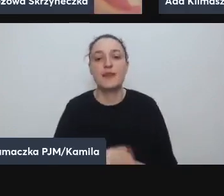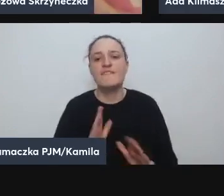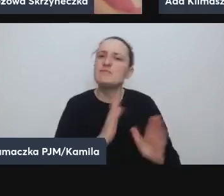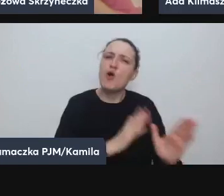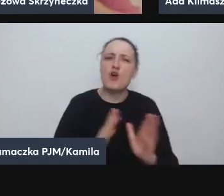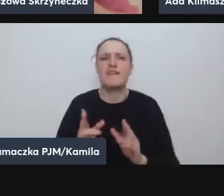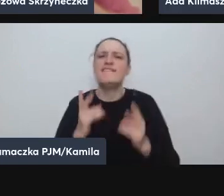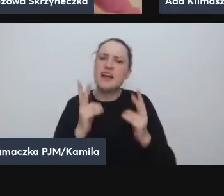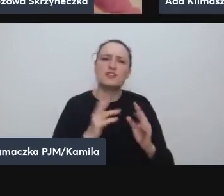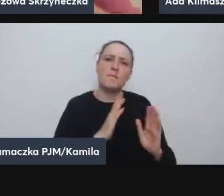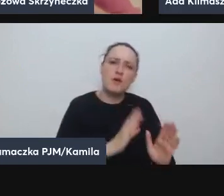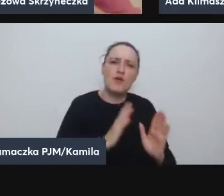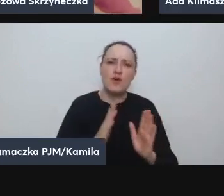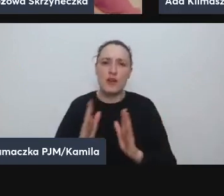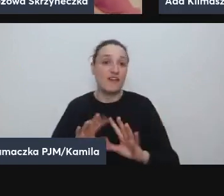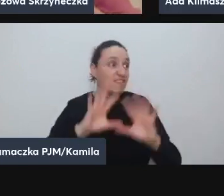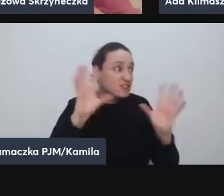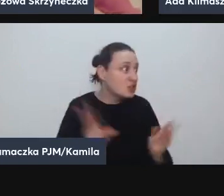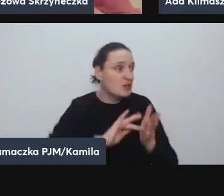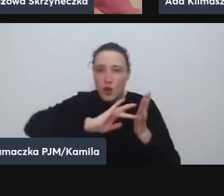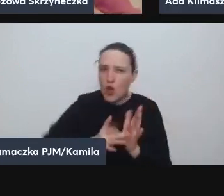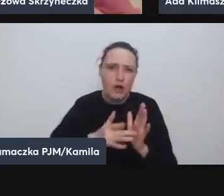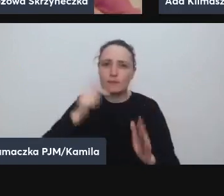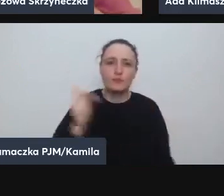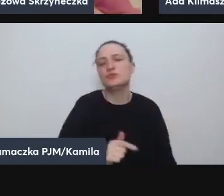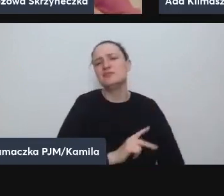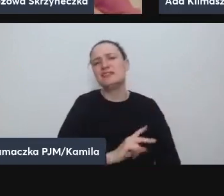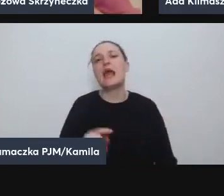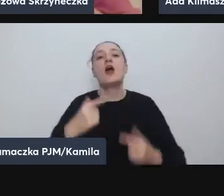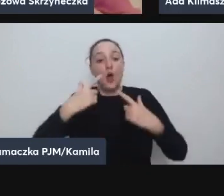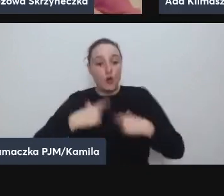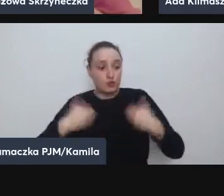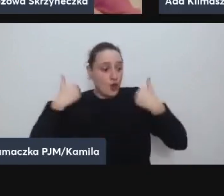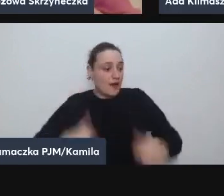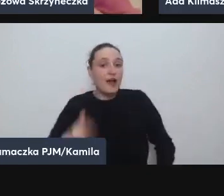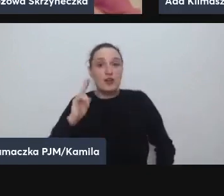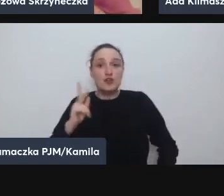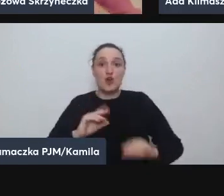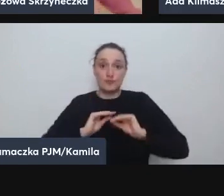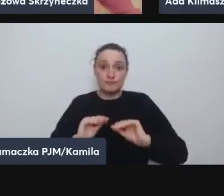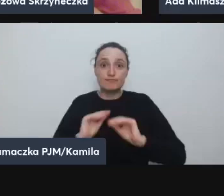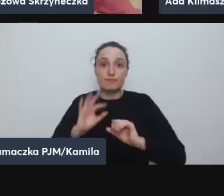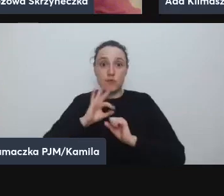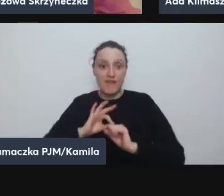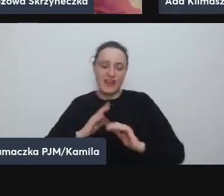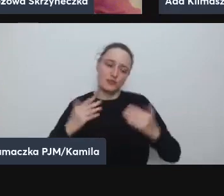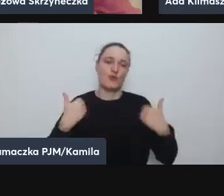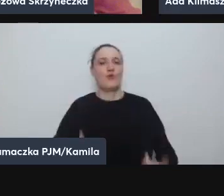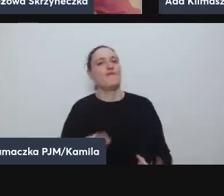właśnie nie trzeba mieć wszystkiego, osoba prowadząca jest najważniejsza, a to są tylko takie dodatki, które